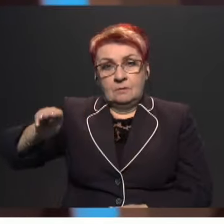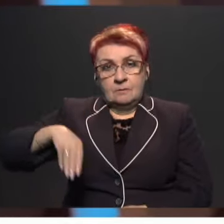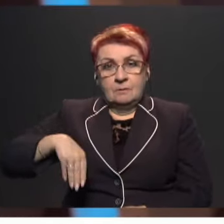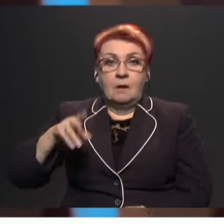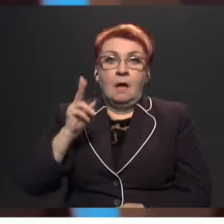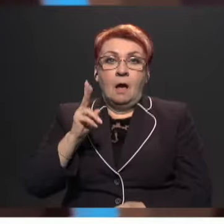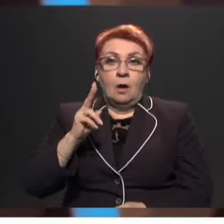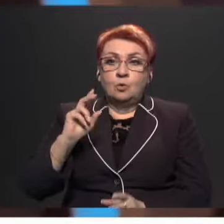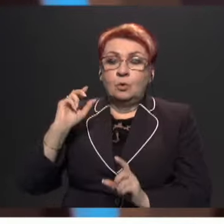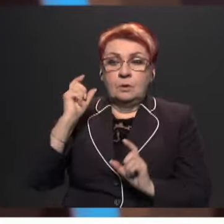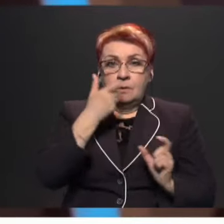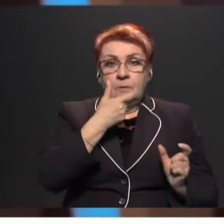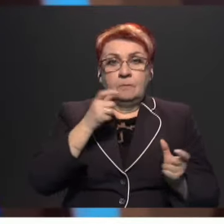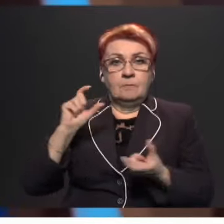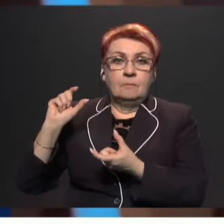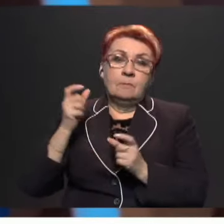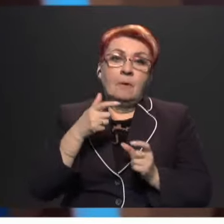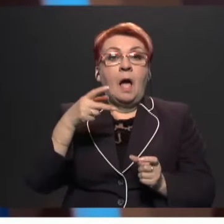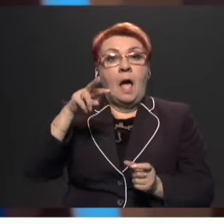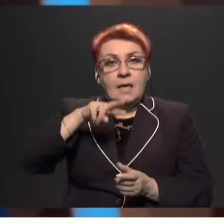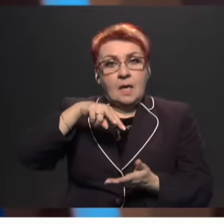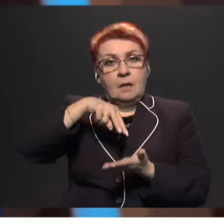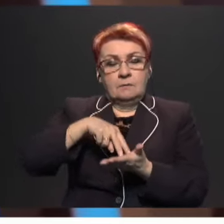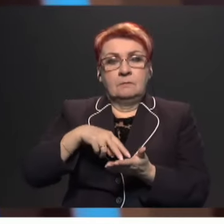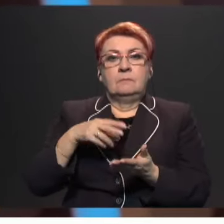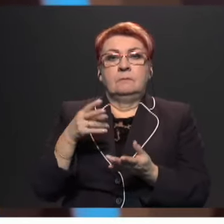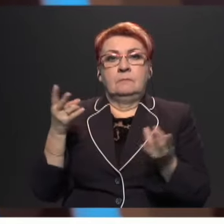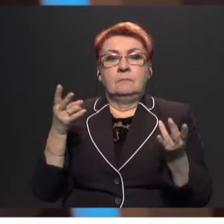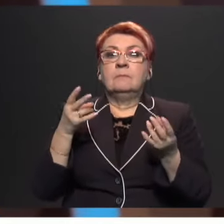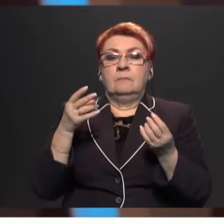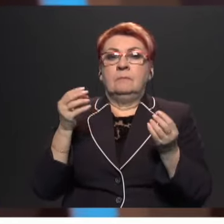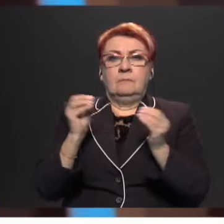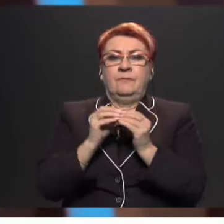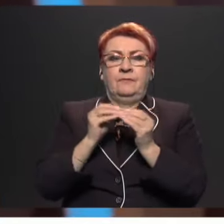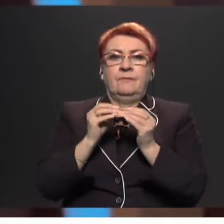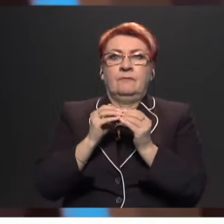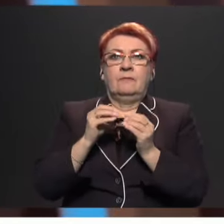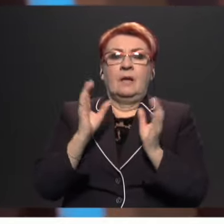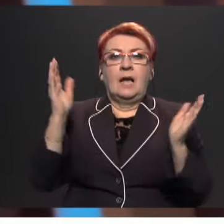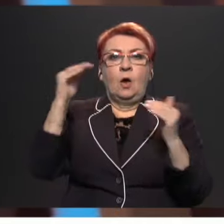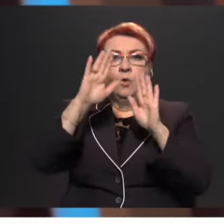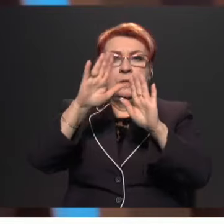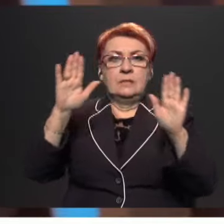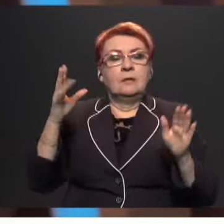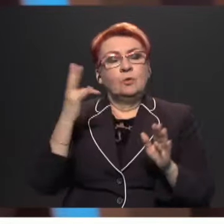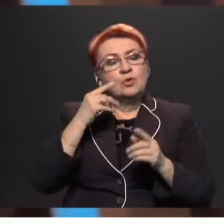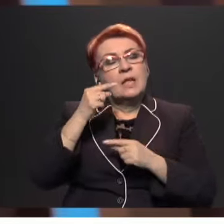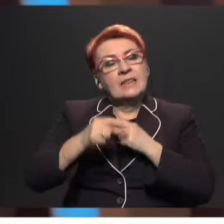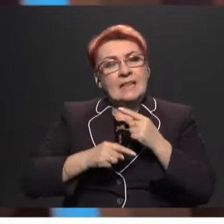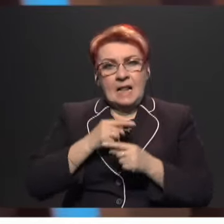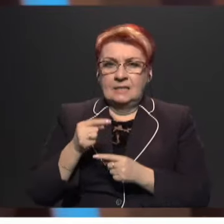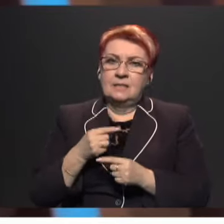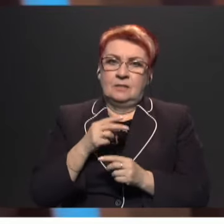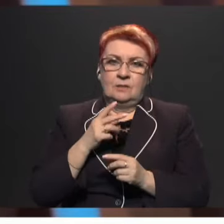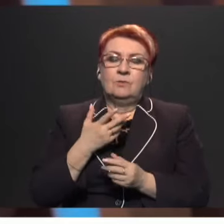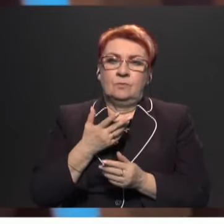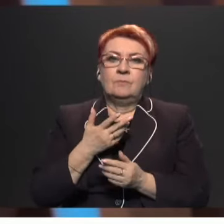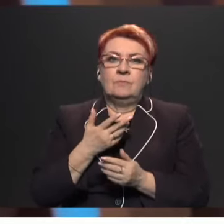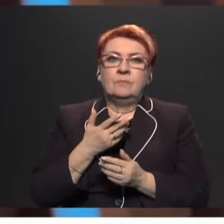я стою лицом к иконостасу. Мне кажется, что надо придерживаться традиции прихода, на котором